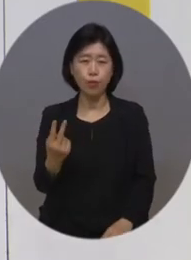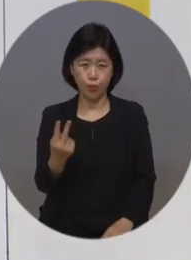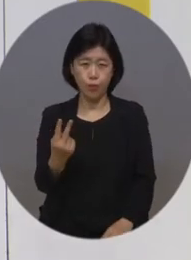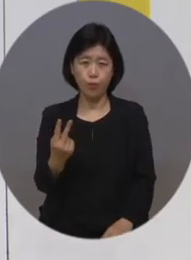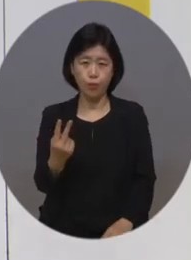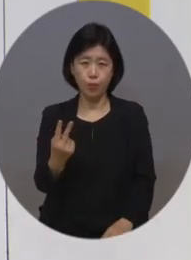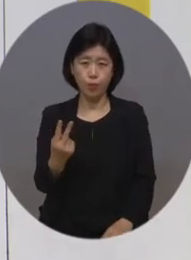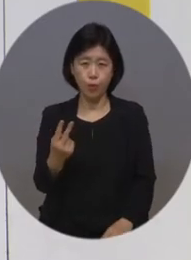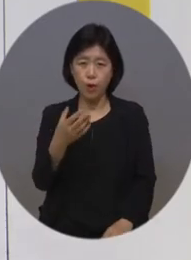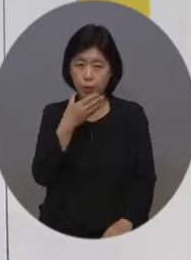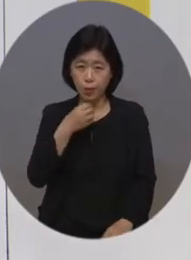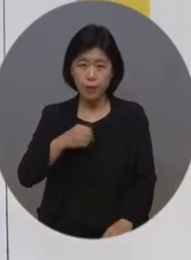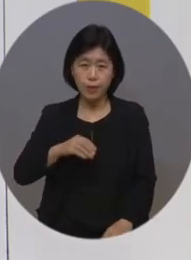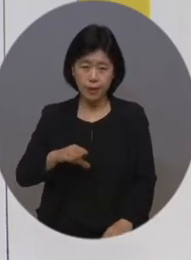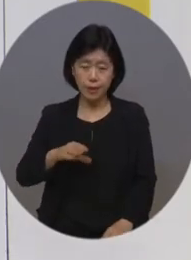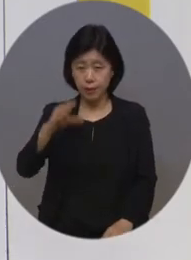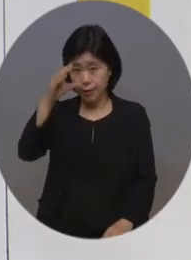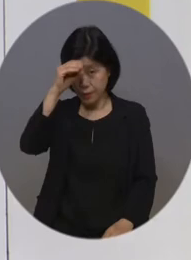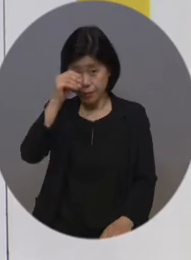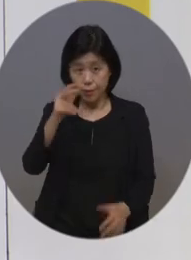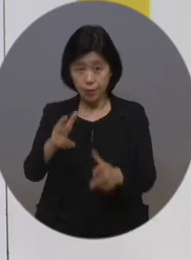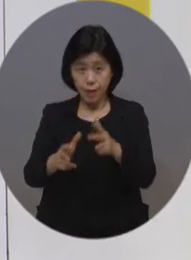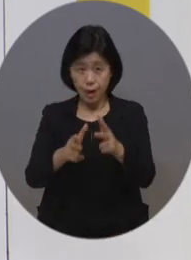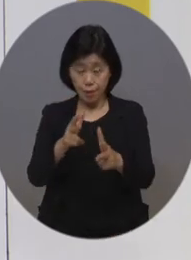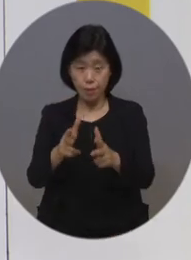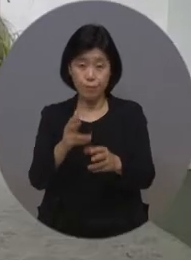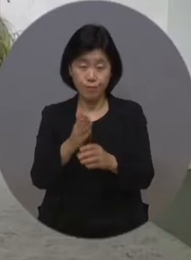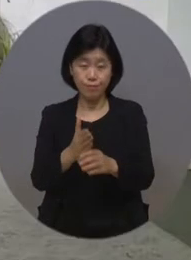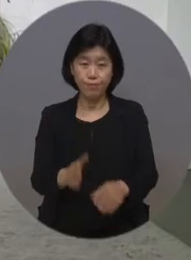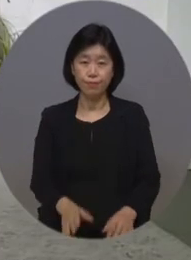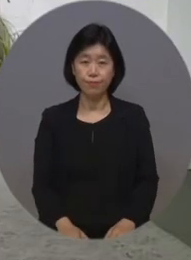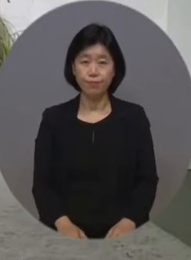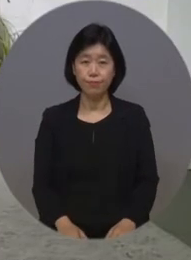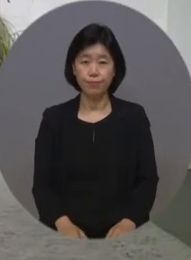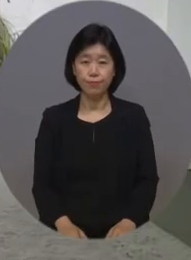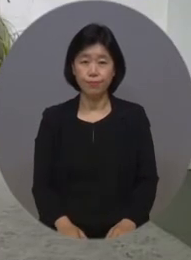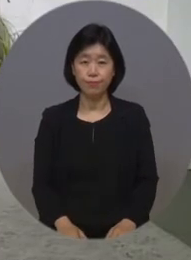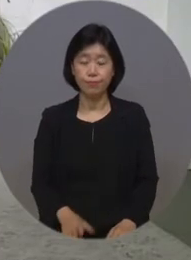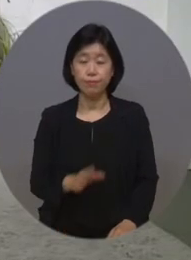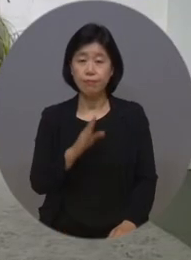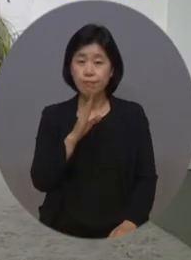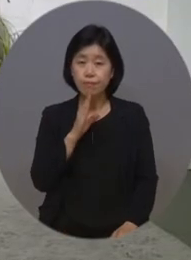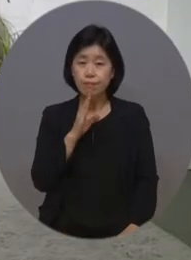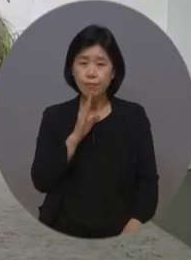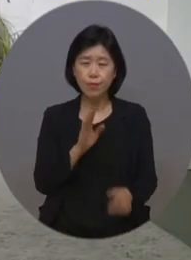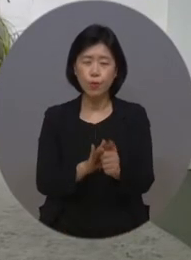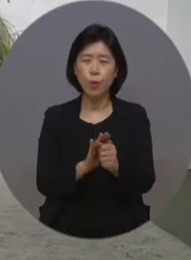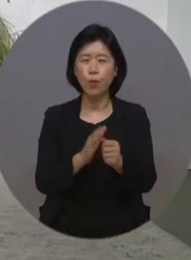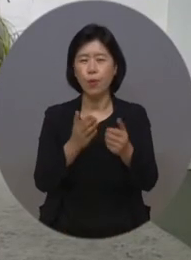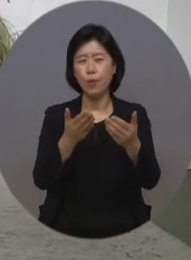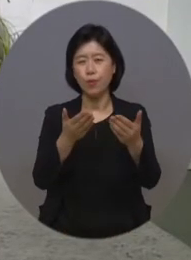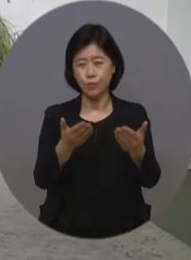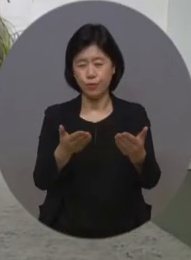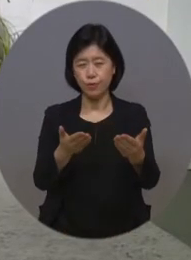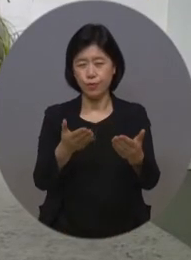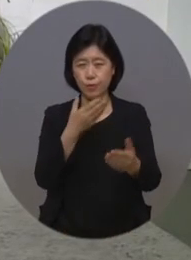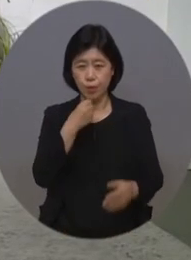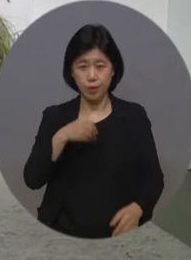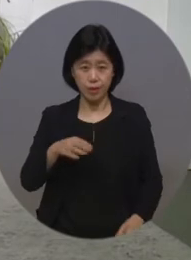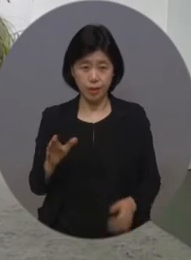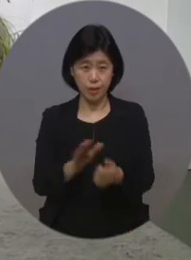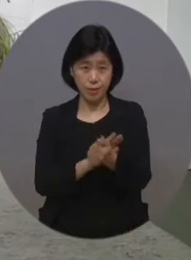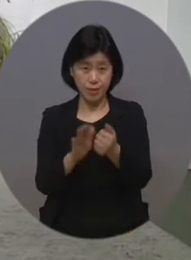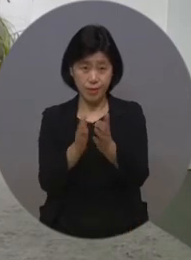시범사업 에서는 가장 앞서가고 있어 실질적인 도움을 주는 찾아가는 복지서비스를 실험 하셨네요 예